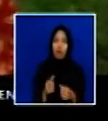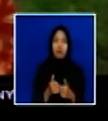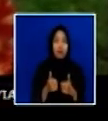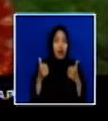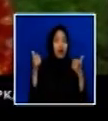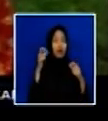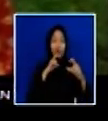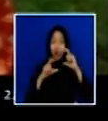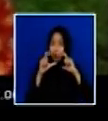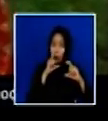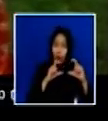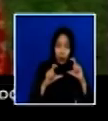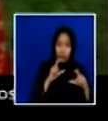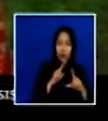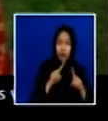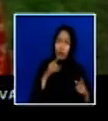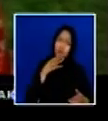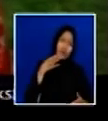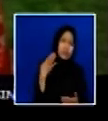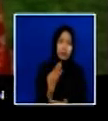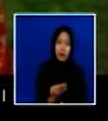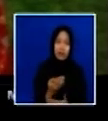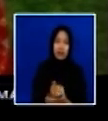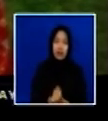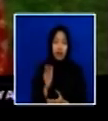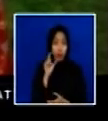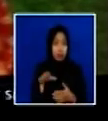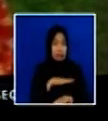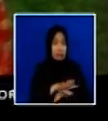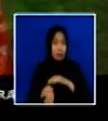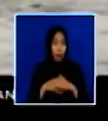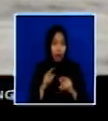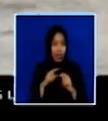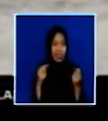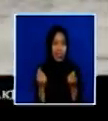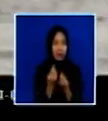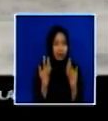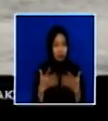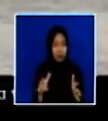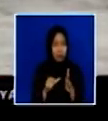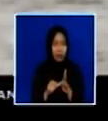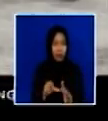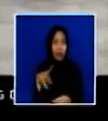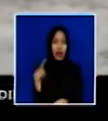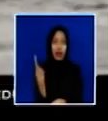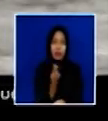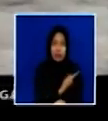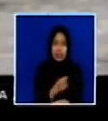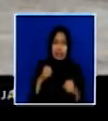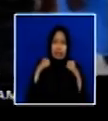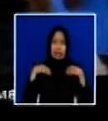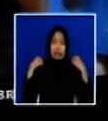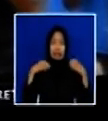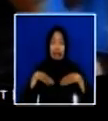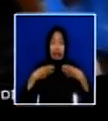Candi betul-betul merasakan ucapan terima kasih kepada semua tidak membantu kami gitu Hai para tenaga kesehatan